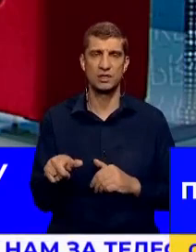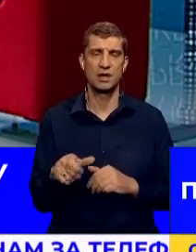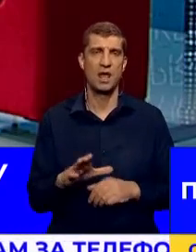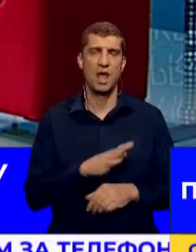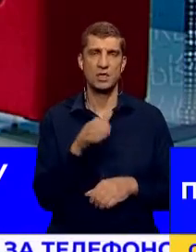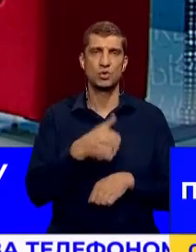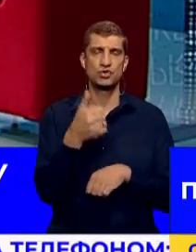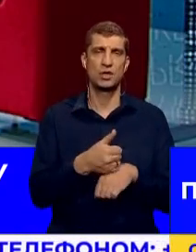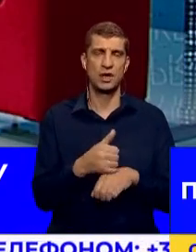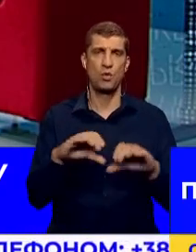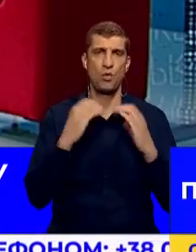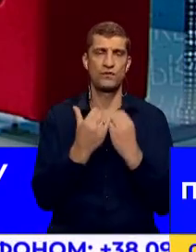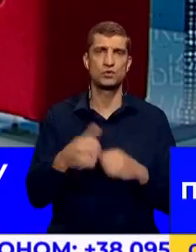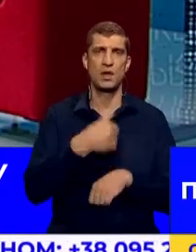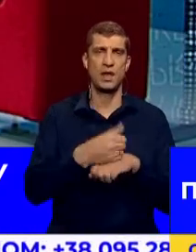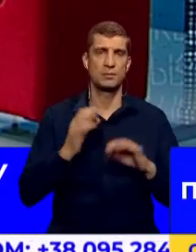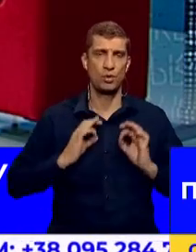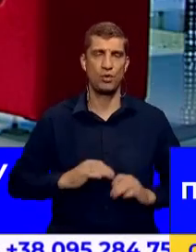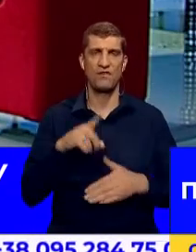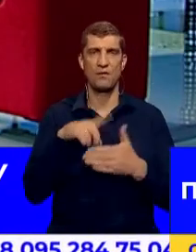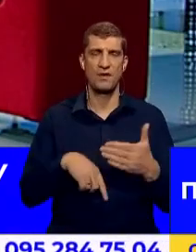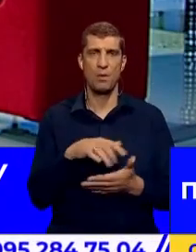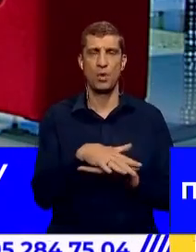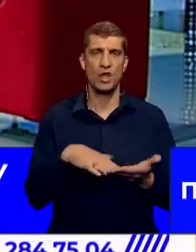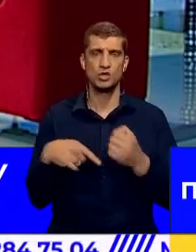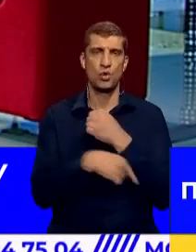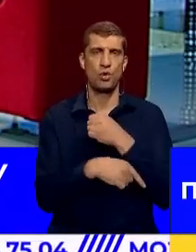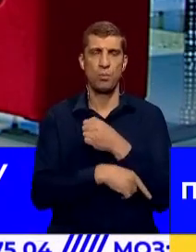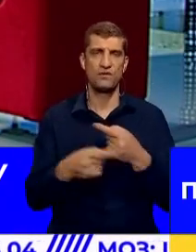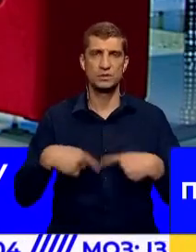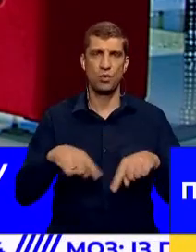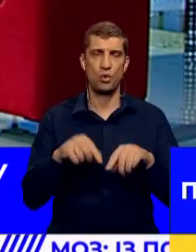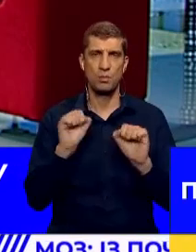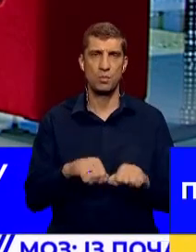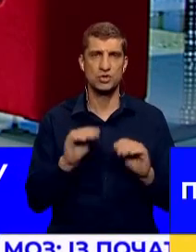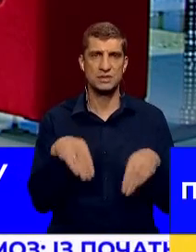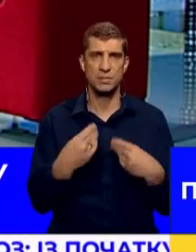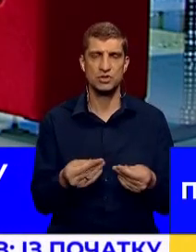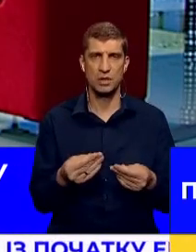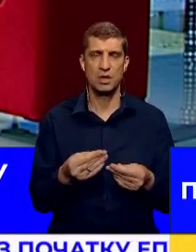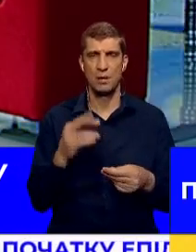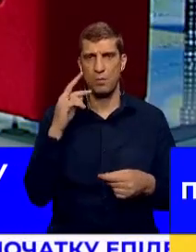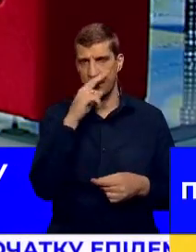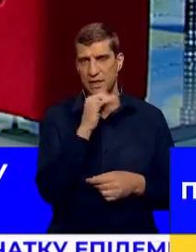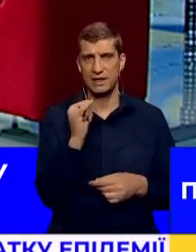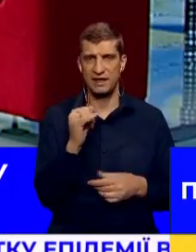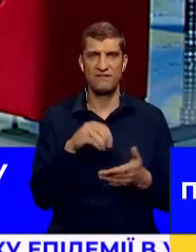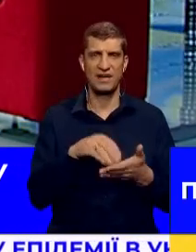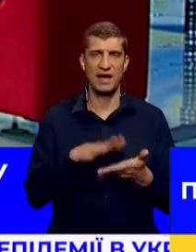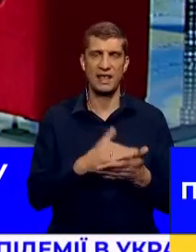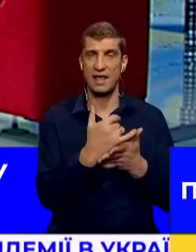Офісу генпрокурора впевнений, у подальшому корумпованість органу може спричинити помилки і в